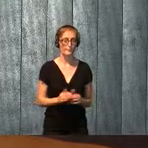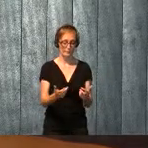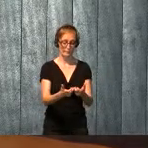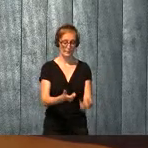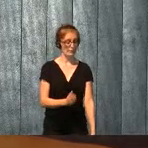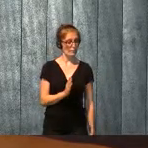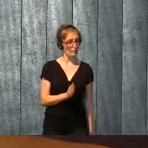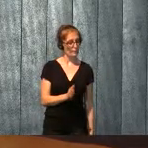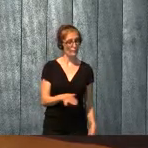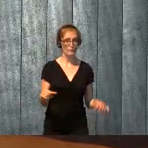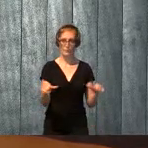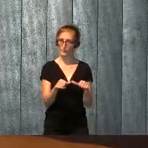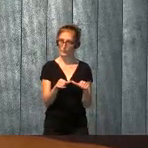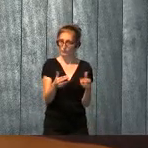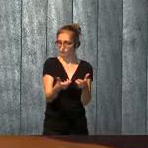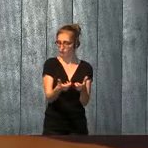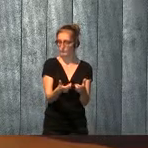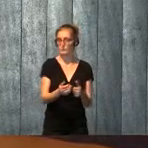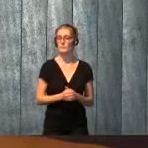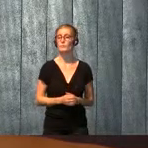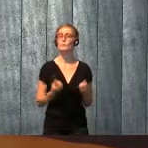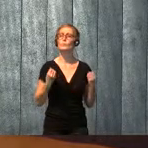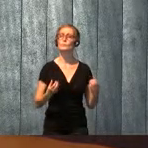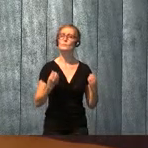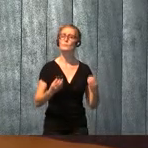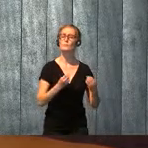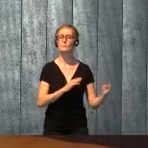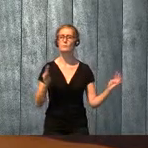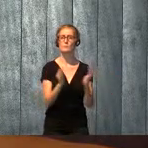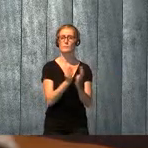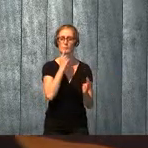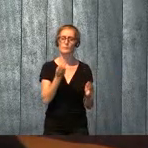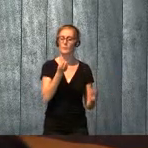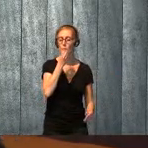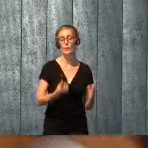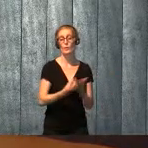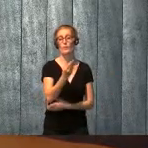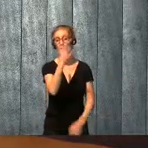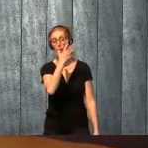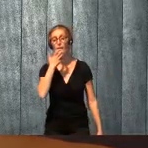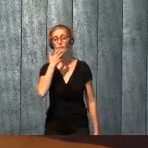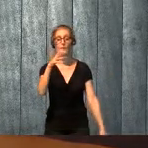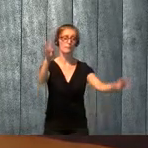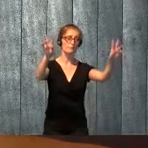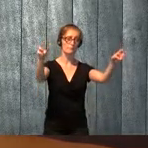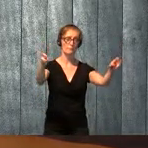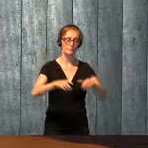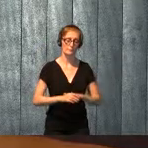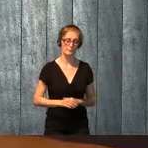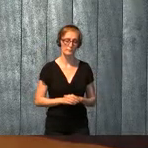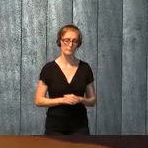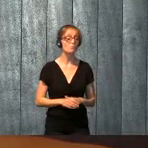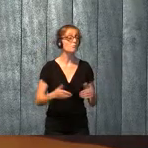Bordeaux, de ce point de vue. Nous organisons régulièrement une rencontre qui s'appelle « Bonne nouvelle d'Afrique ». Et « Bonne nouvelle d'Afrique », ça consiste à mettre